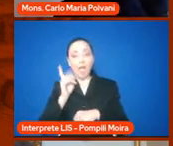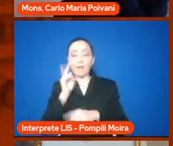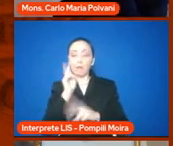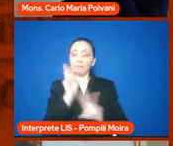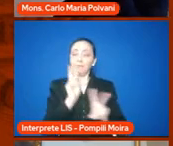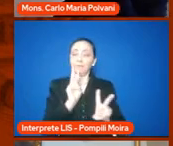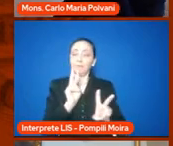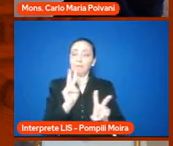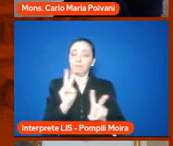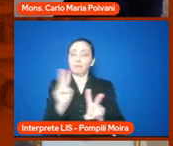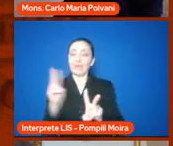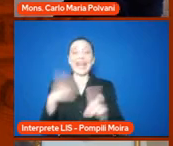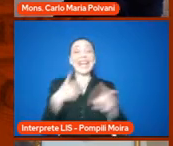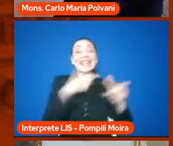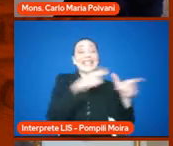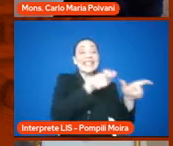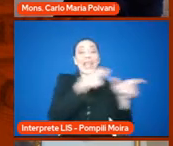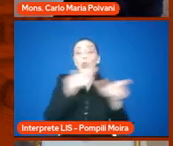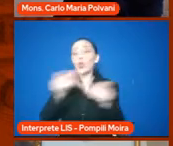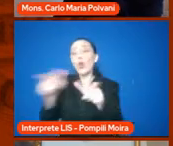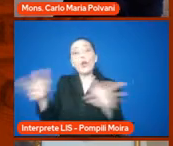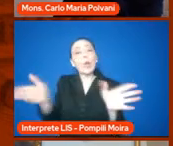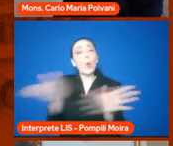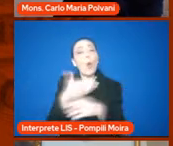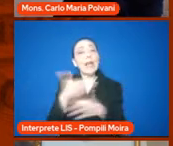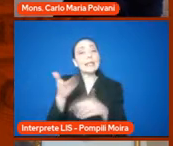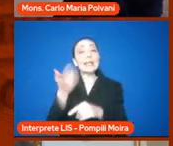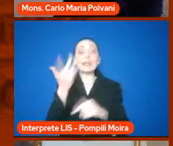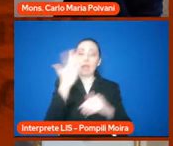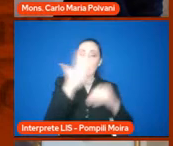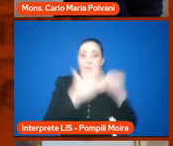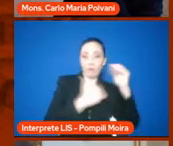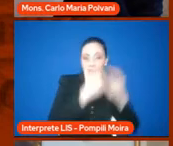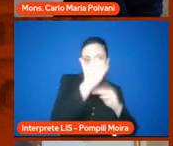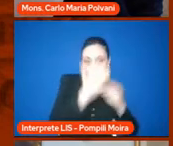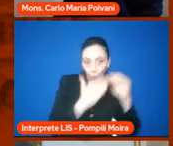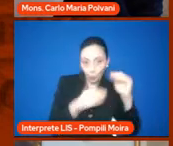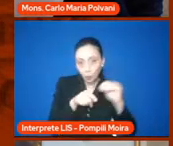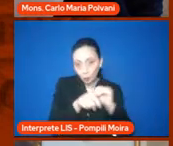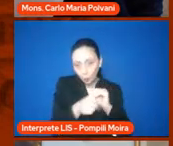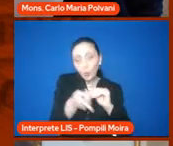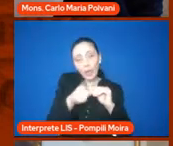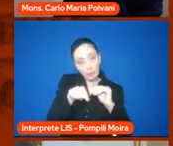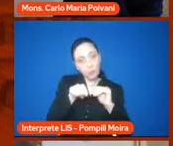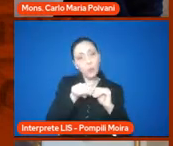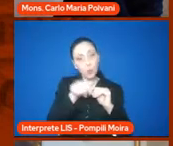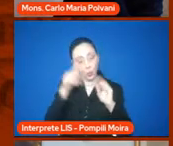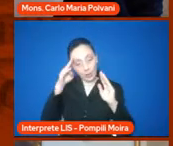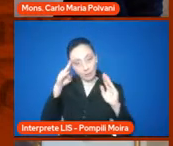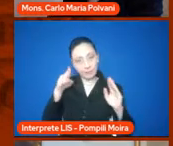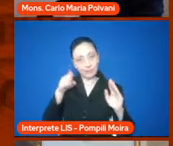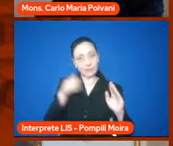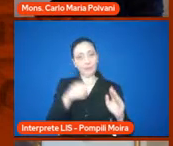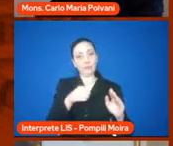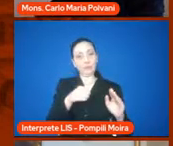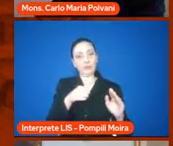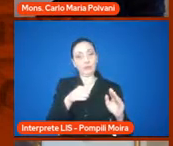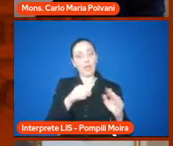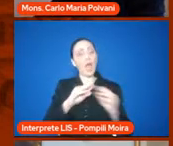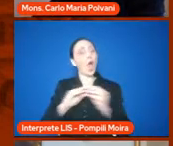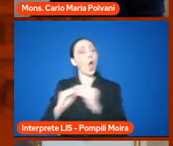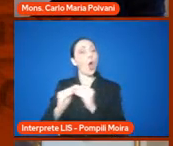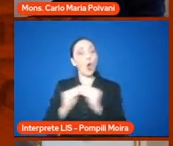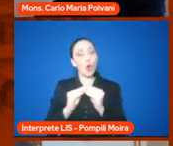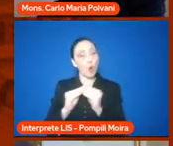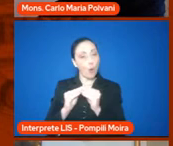in tutti i settori, compreso le infrastrutture, naturalmente proprio andando a colmare